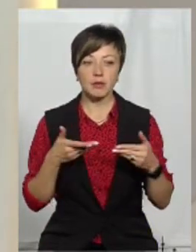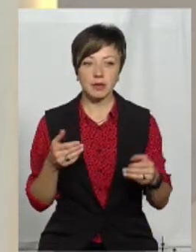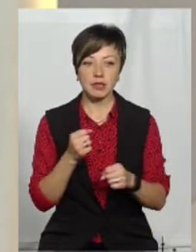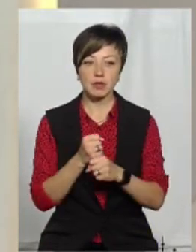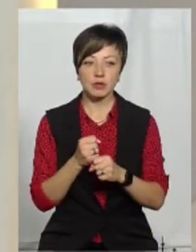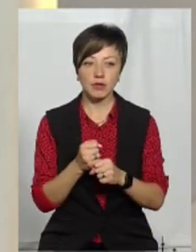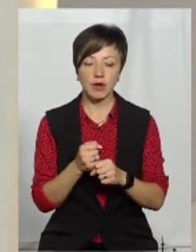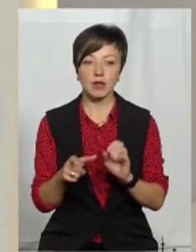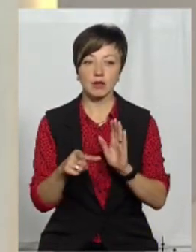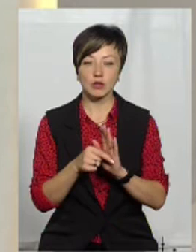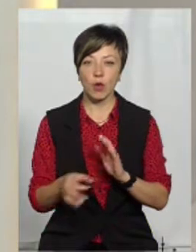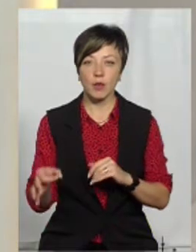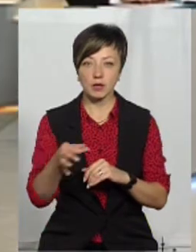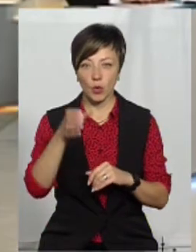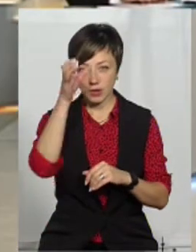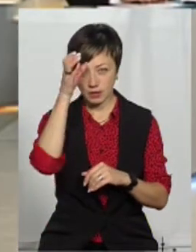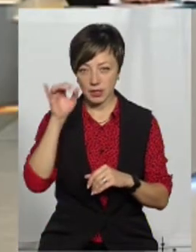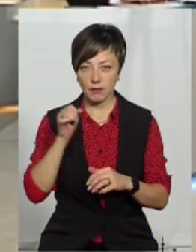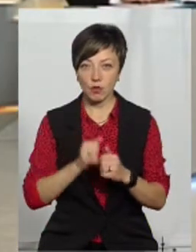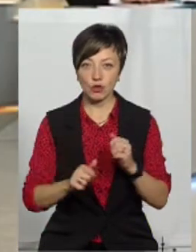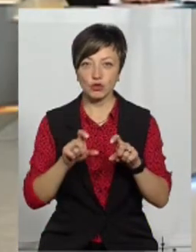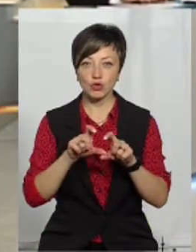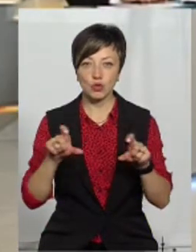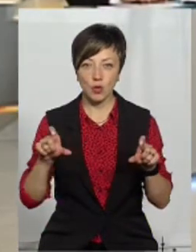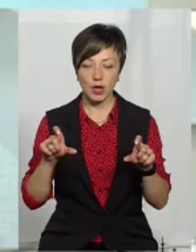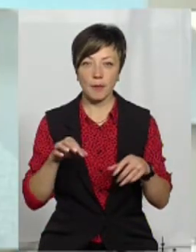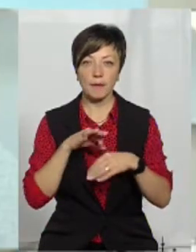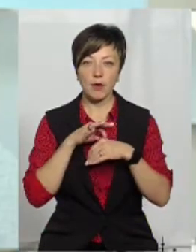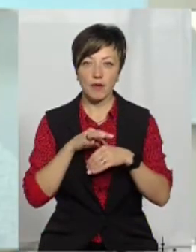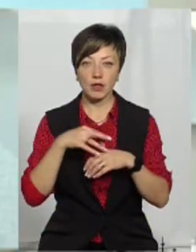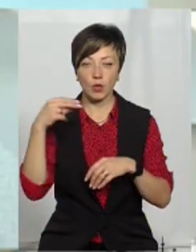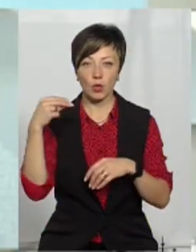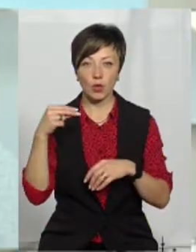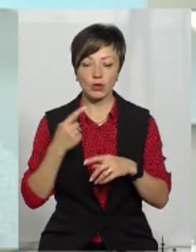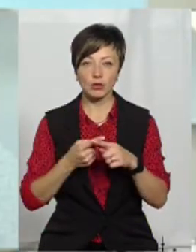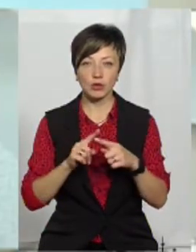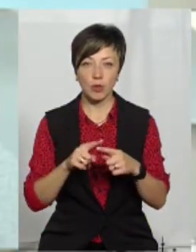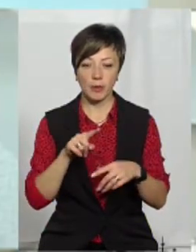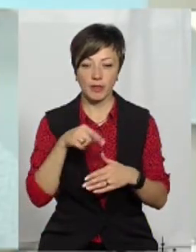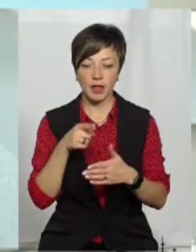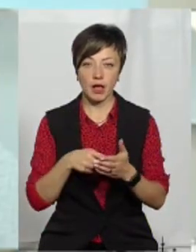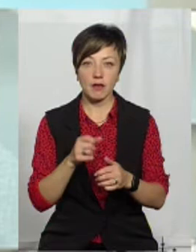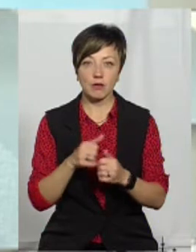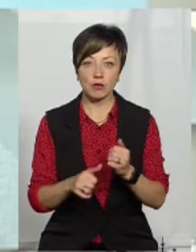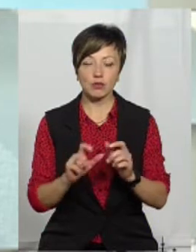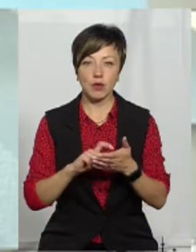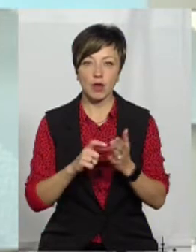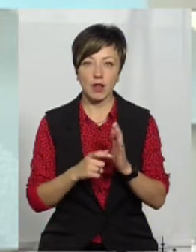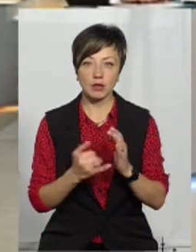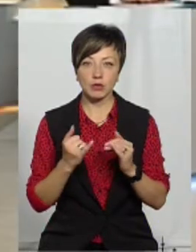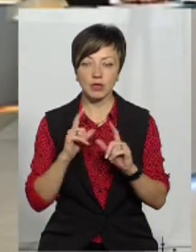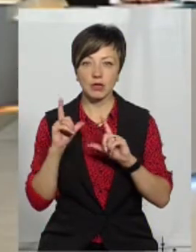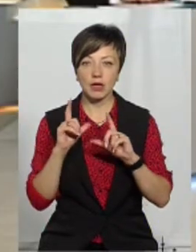спрацювали із обласною освітою. І в кожній школі проведено урок цього питання в кожному класі. Зокрема, ми сьогодні ситували на